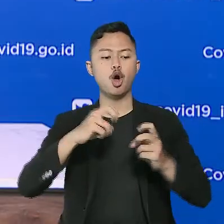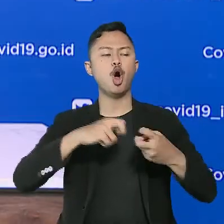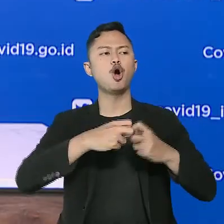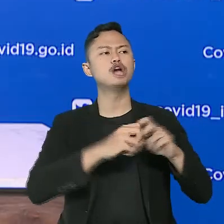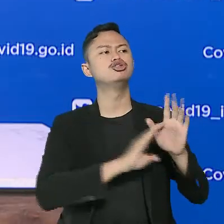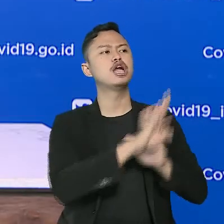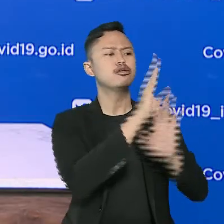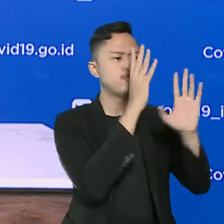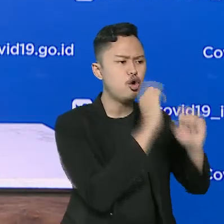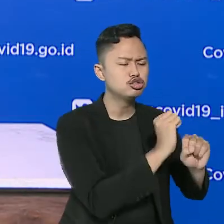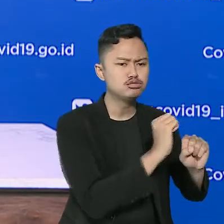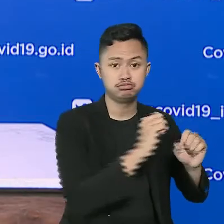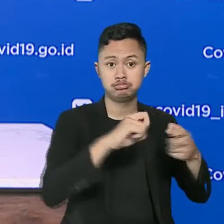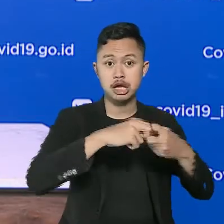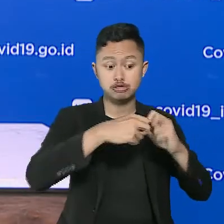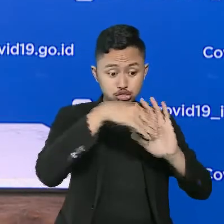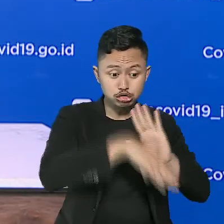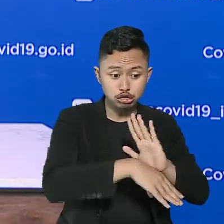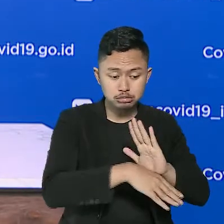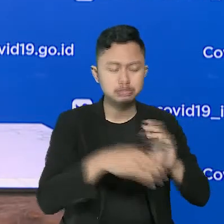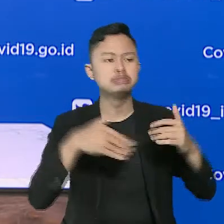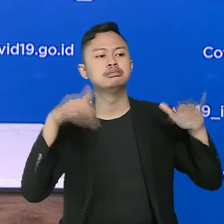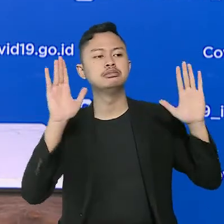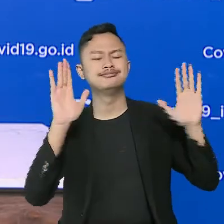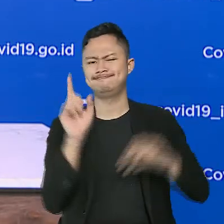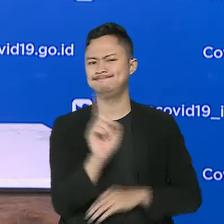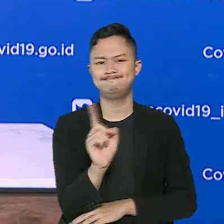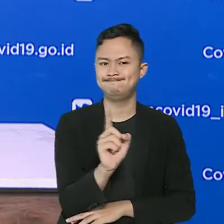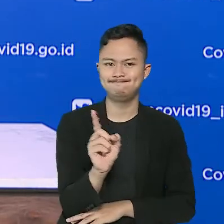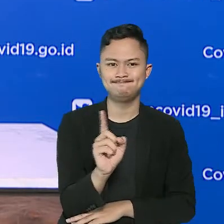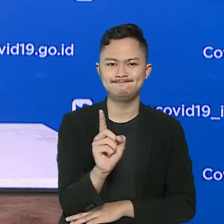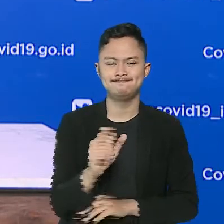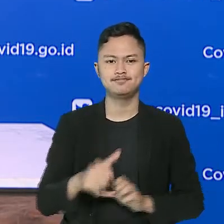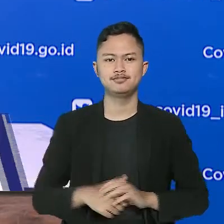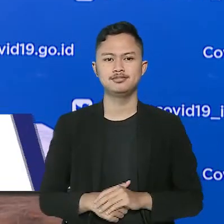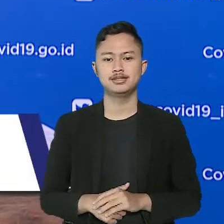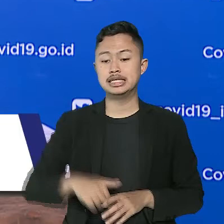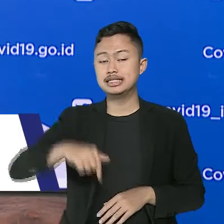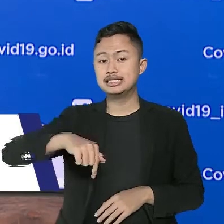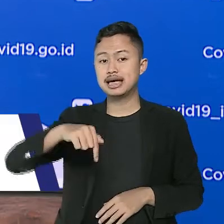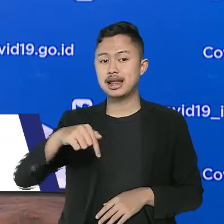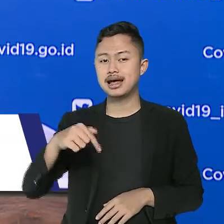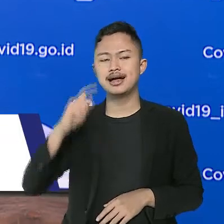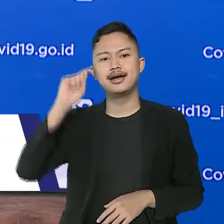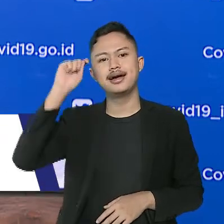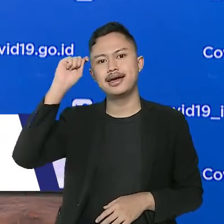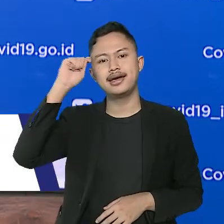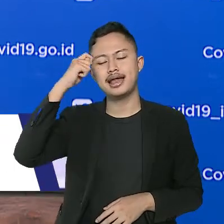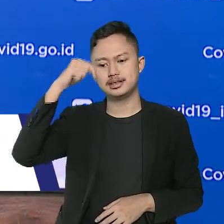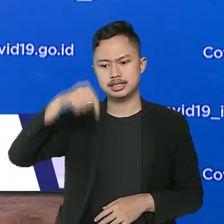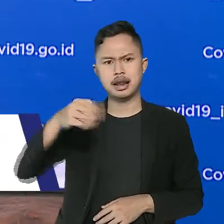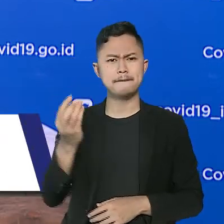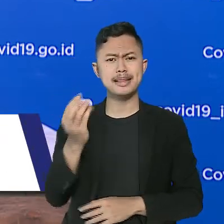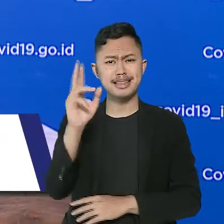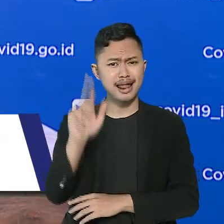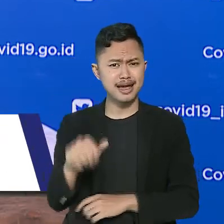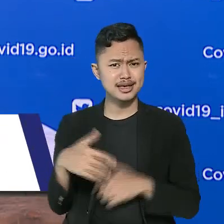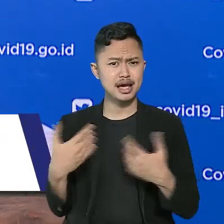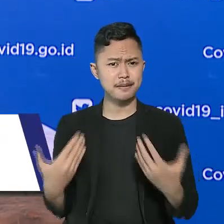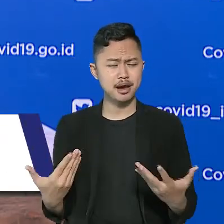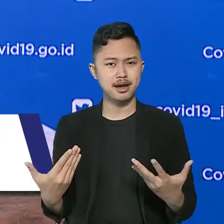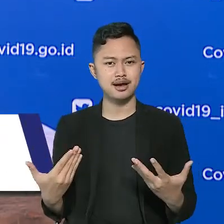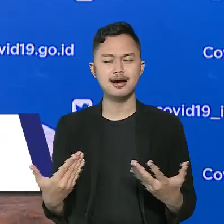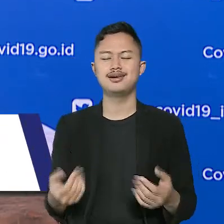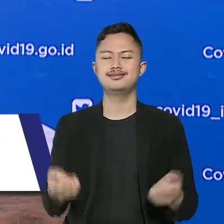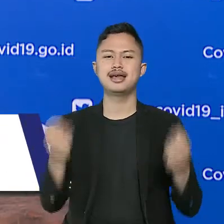namun juga saat kasus melandai. Terlebih pula, sebentar lagi Indonesia akan memasuki periode libur